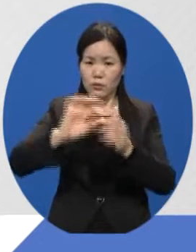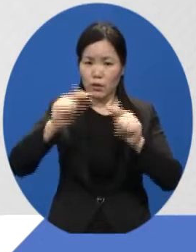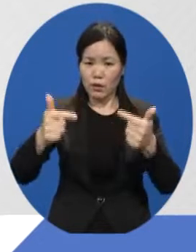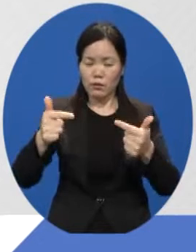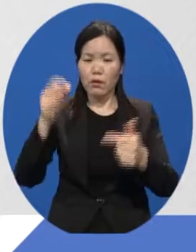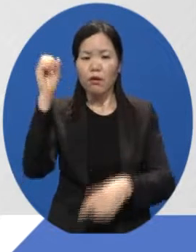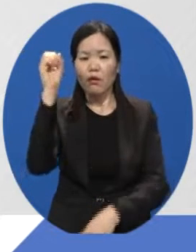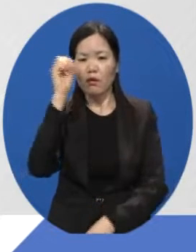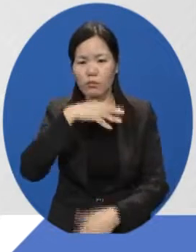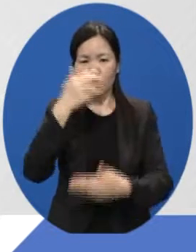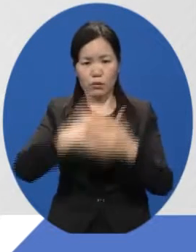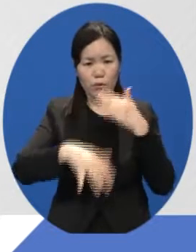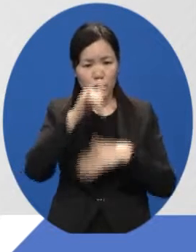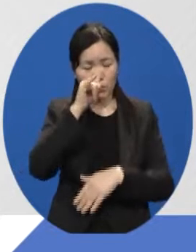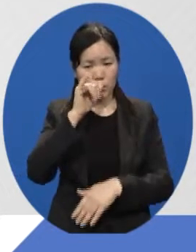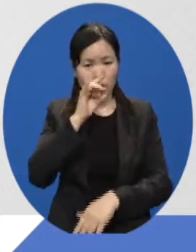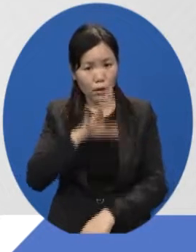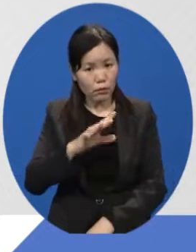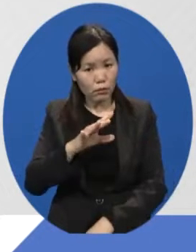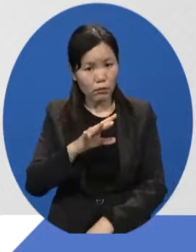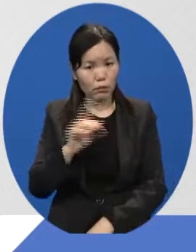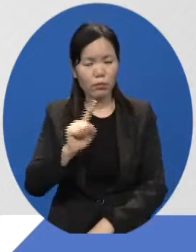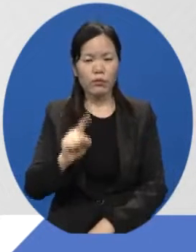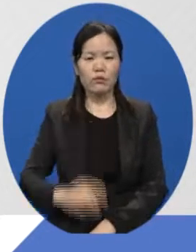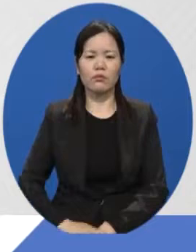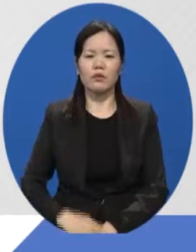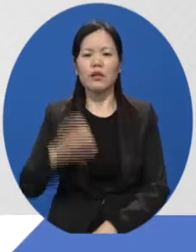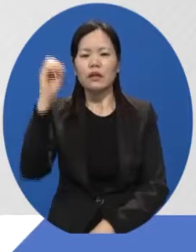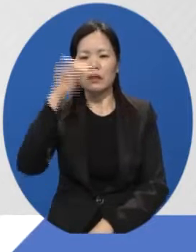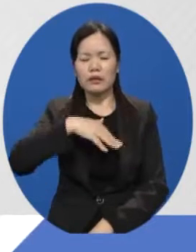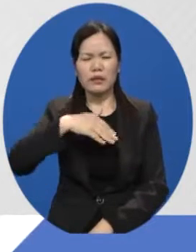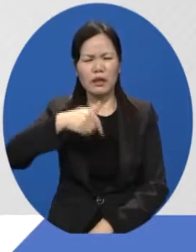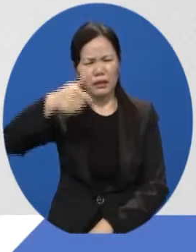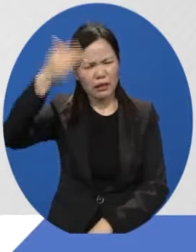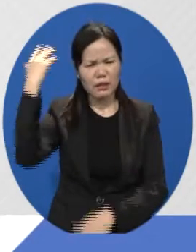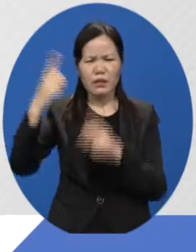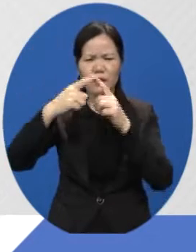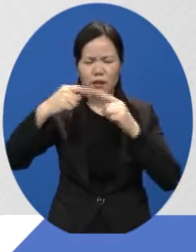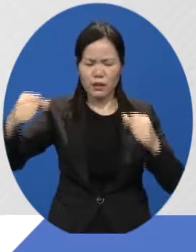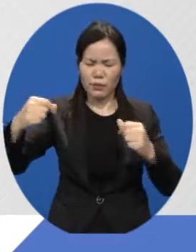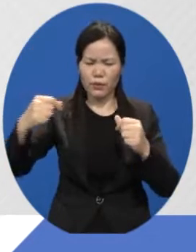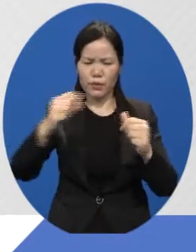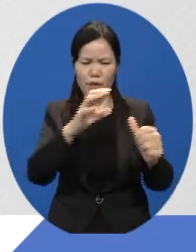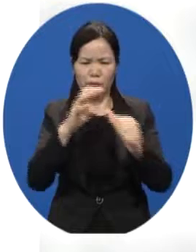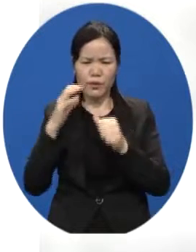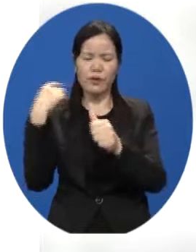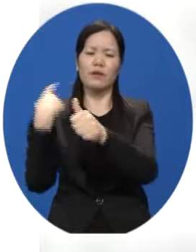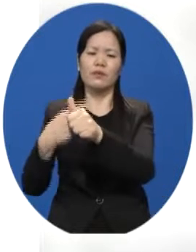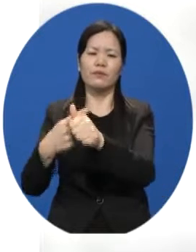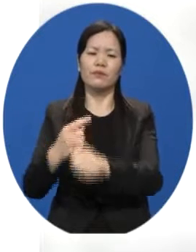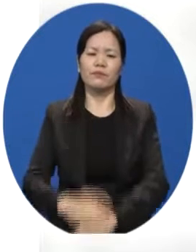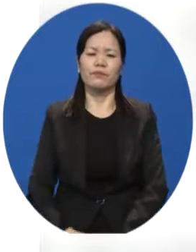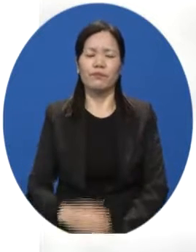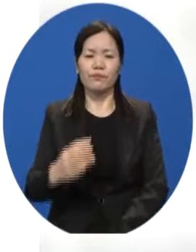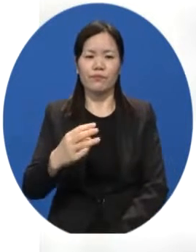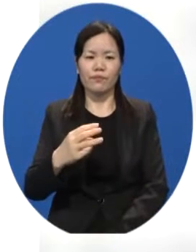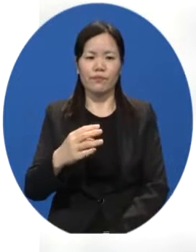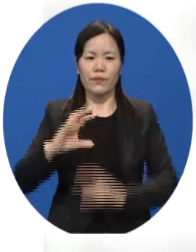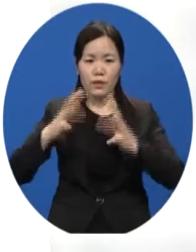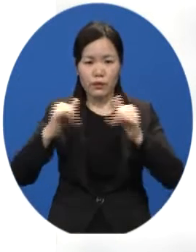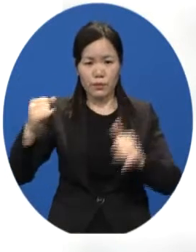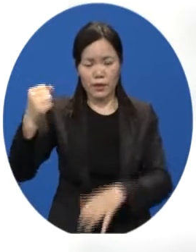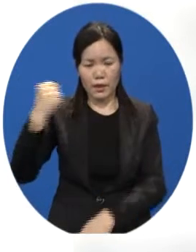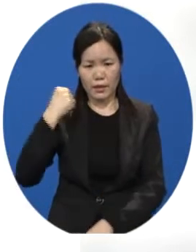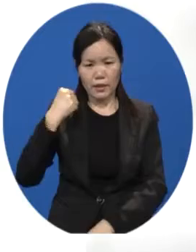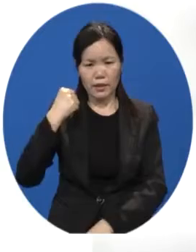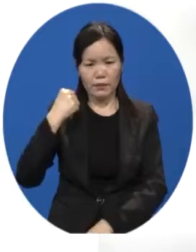거면 남아있으면 안 되냐는가 하면 아예 구한말 일본에 비유하며 비판했는데 허은하 국민의힘